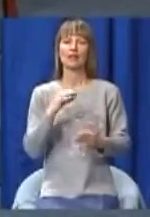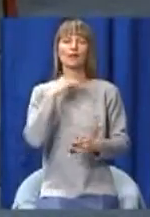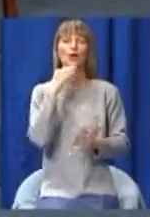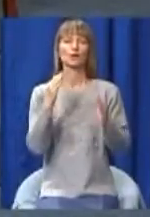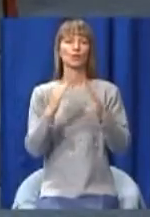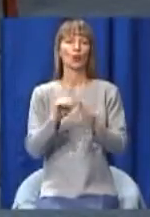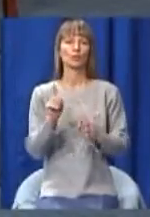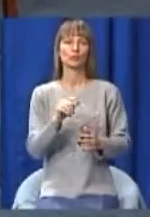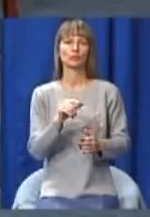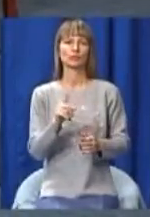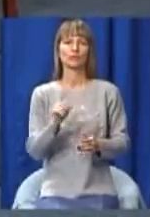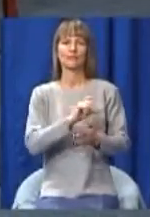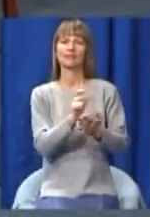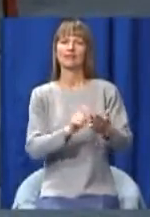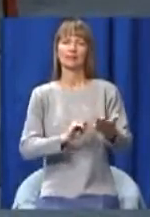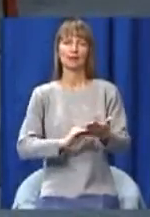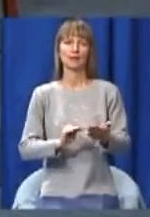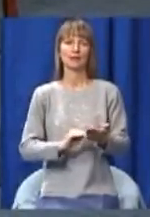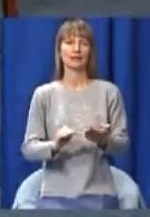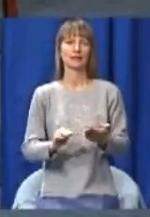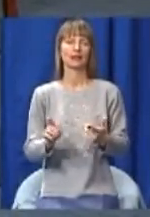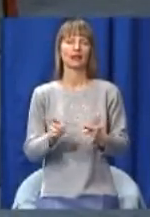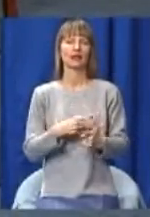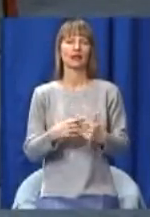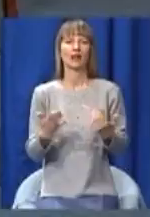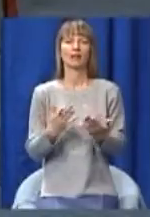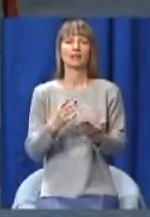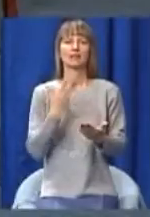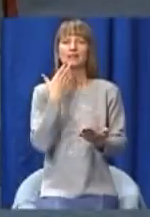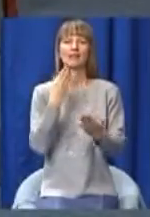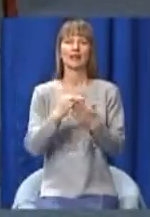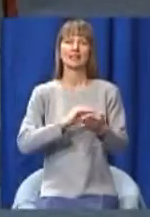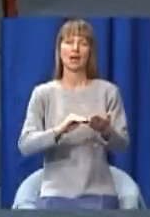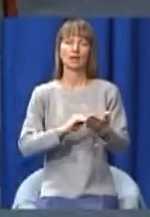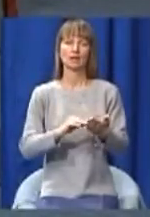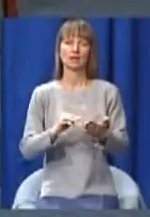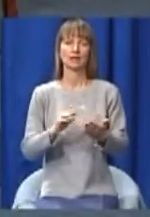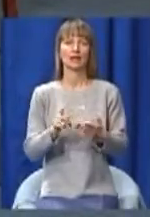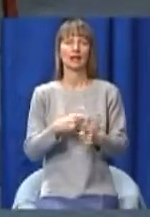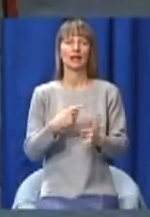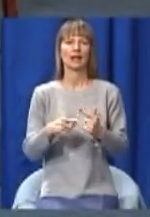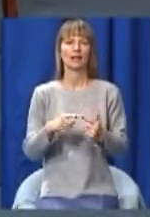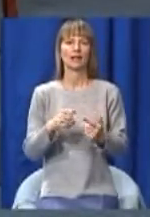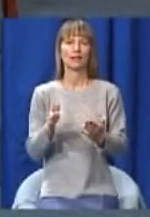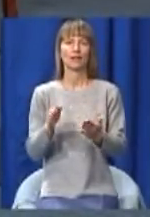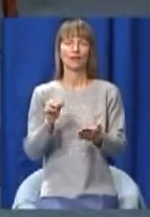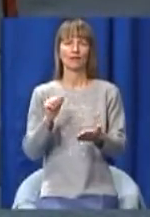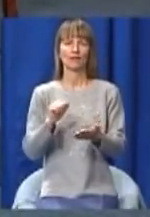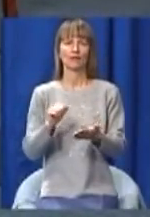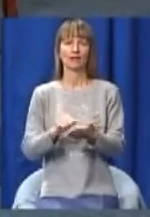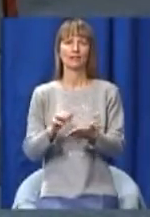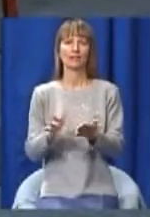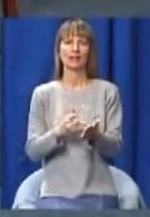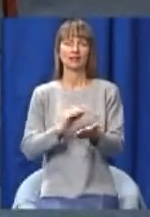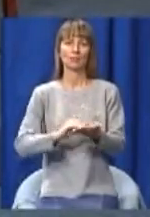там вдома, власне, якийсь там віршик або якісь там нотатки, або в щоденничок щось там записати? Так, полюбляю. Полюбляєш? Так. А